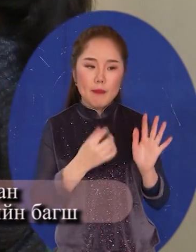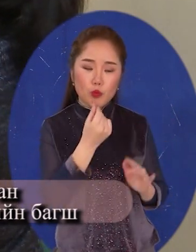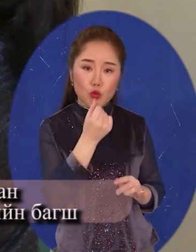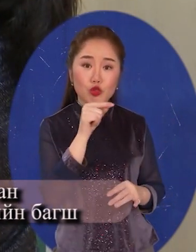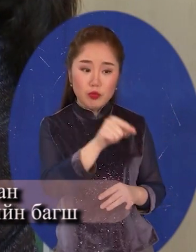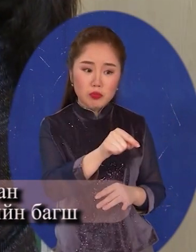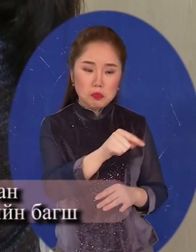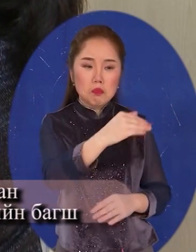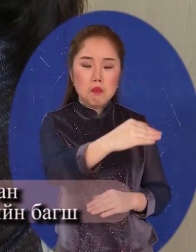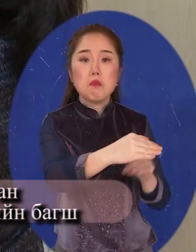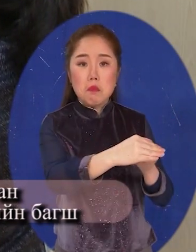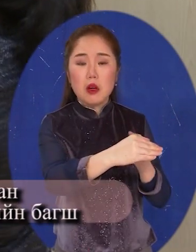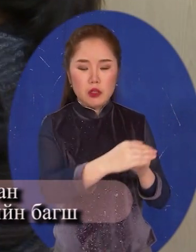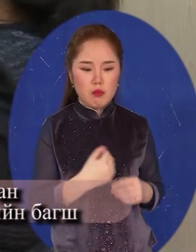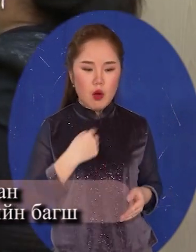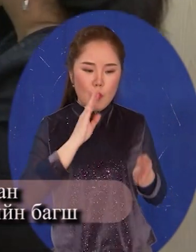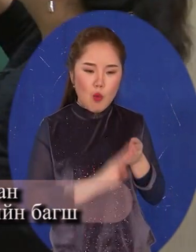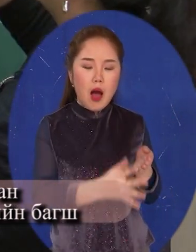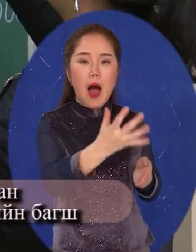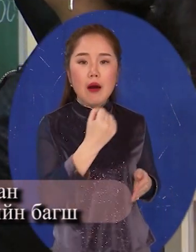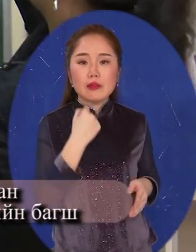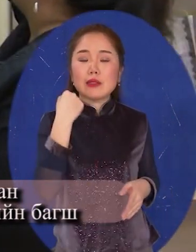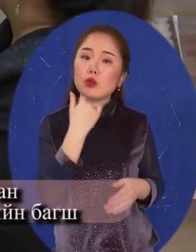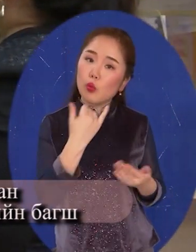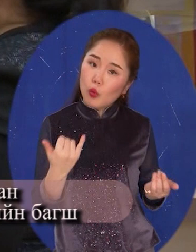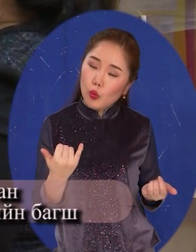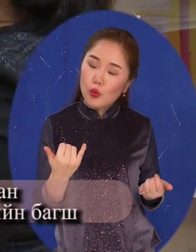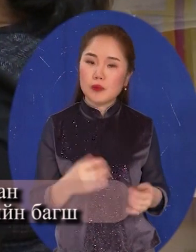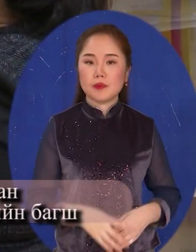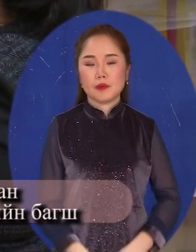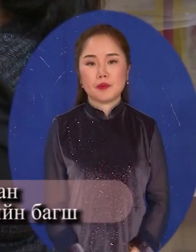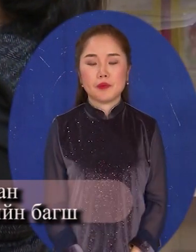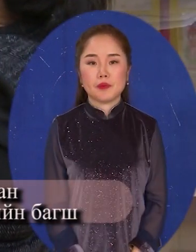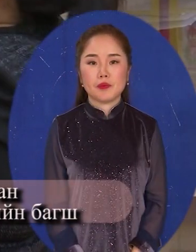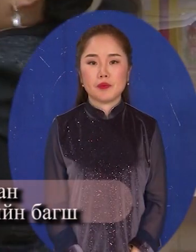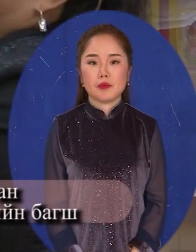tögürük bolatın oyunçıktı satıp ala alar mı eken?